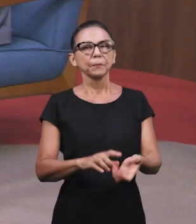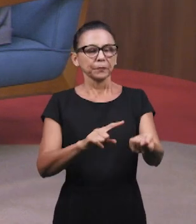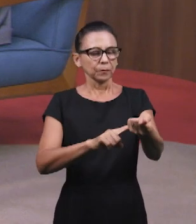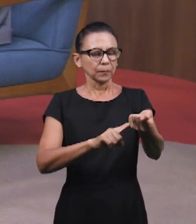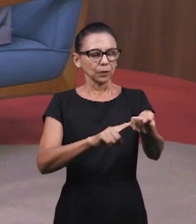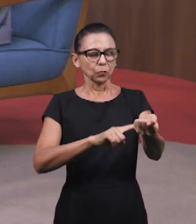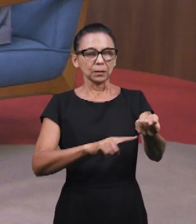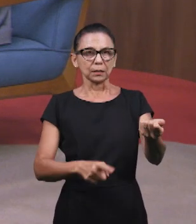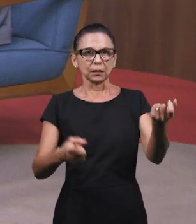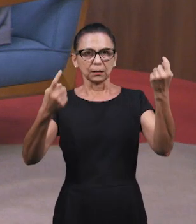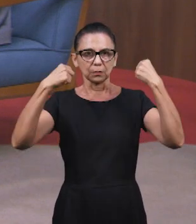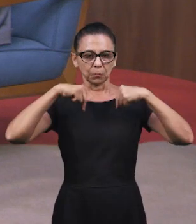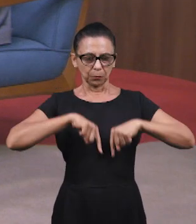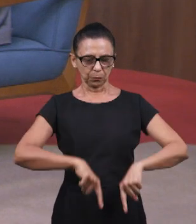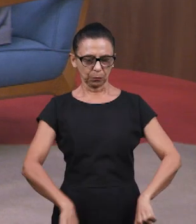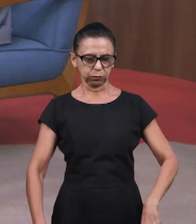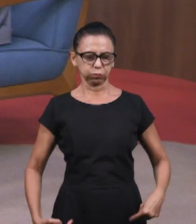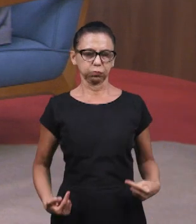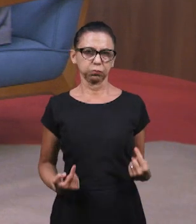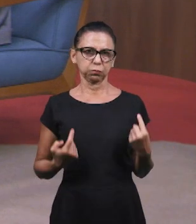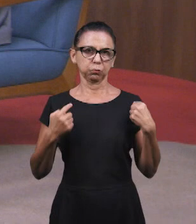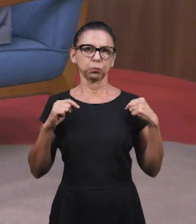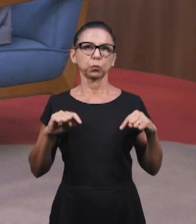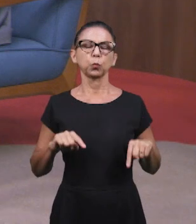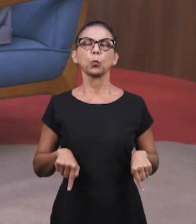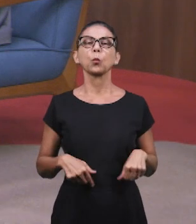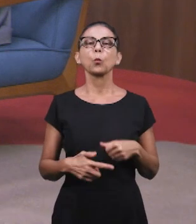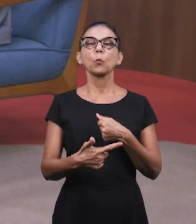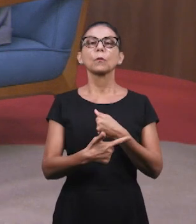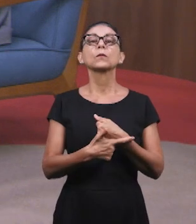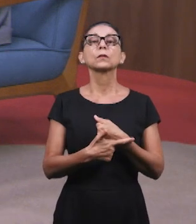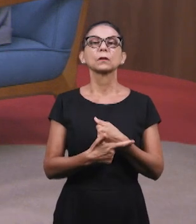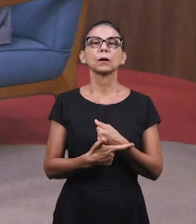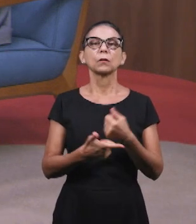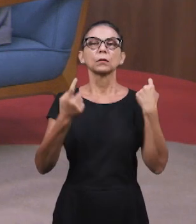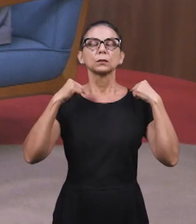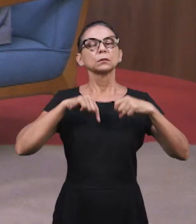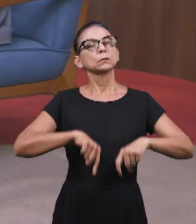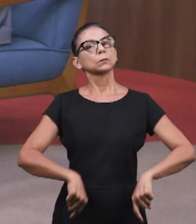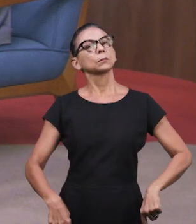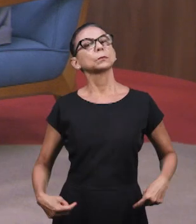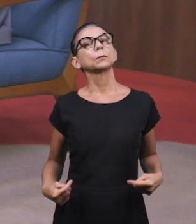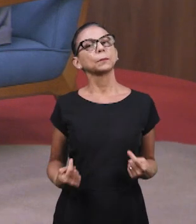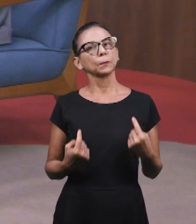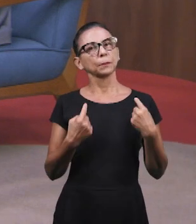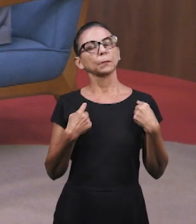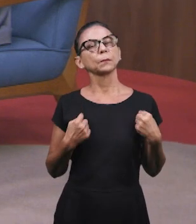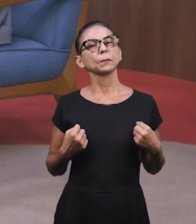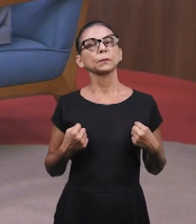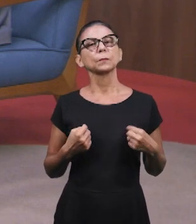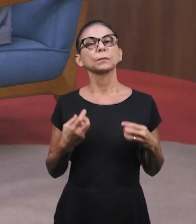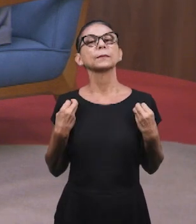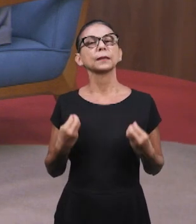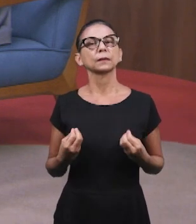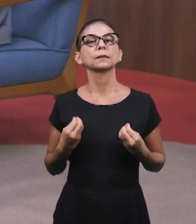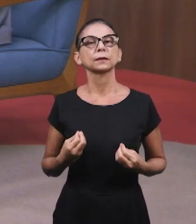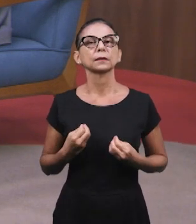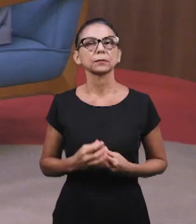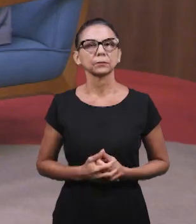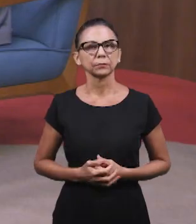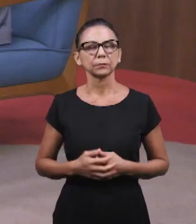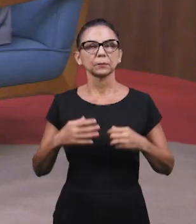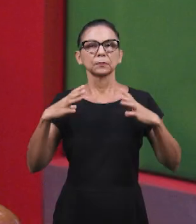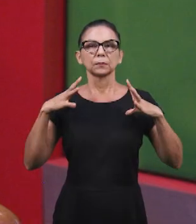qui fait en sorte que la fonction du sang puisse faire. Donc, la fonction de purifier et